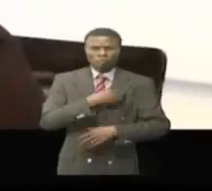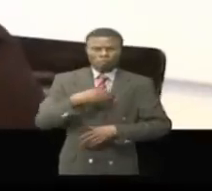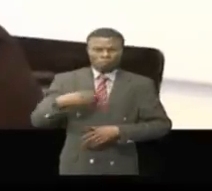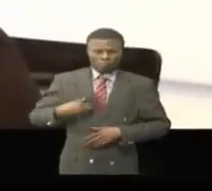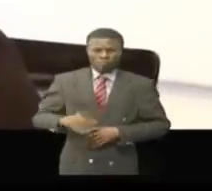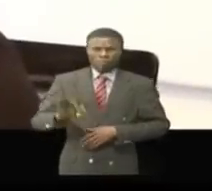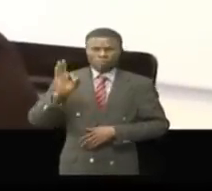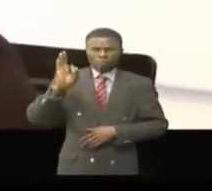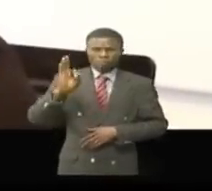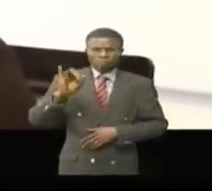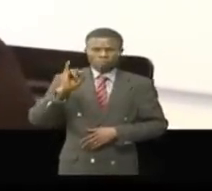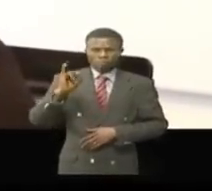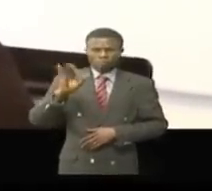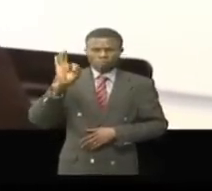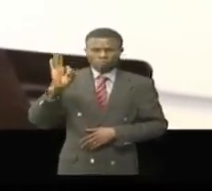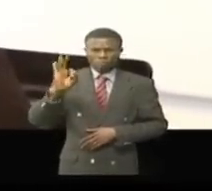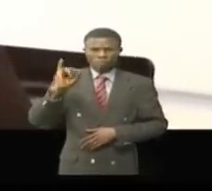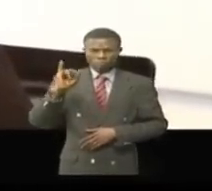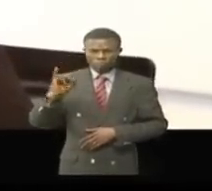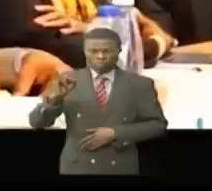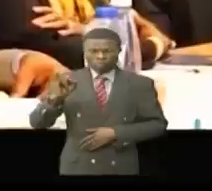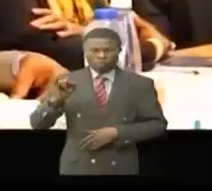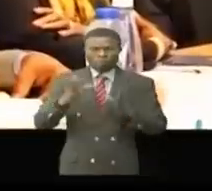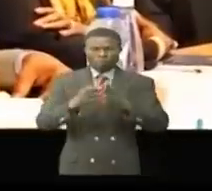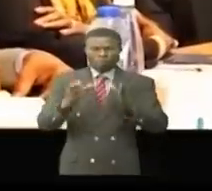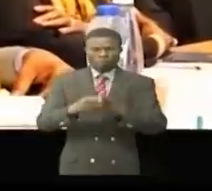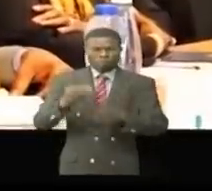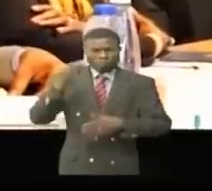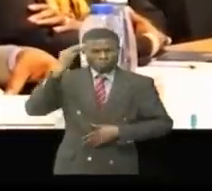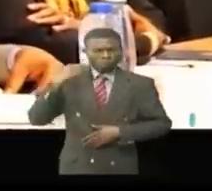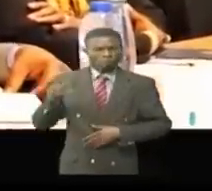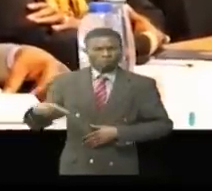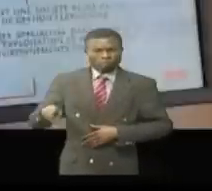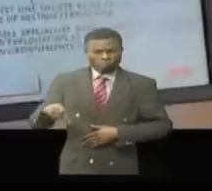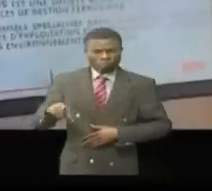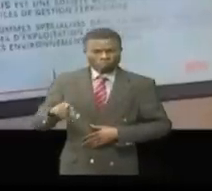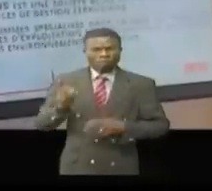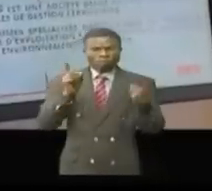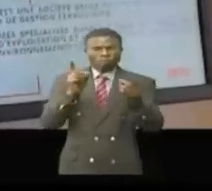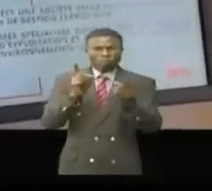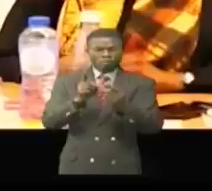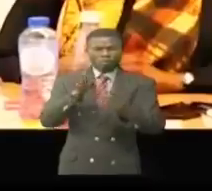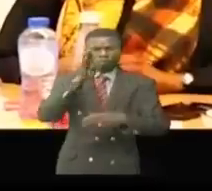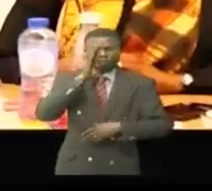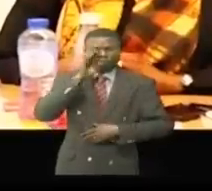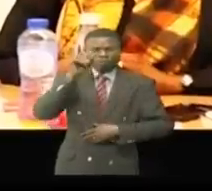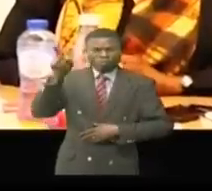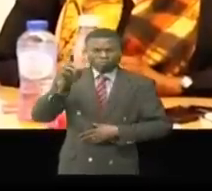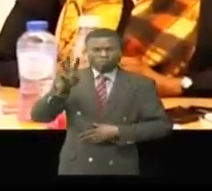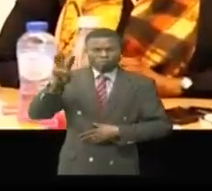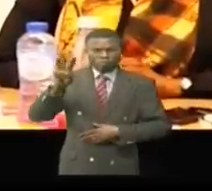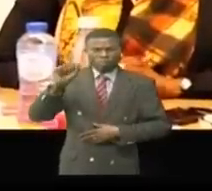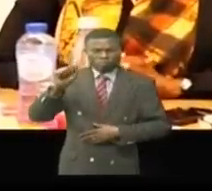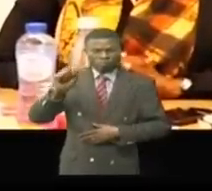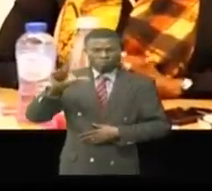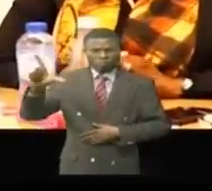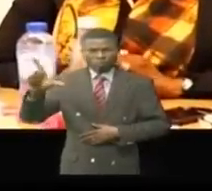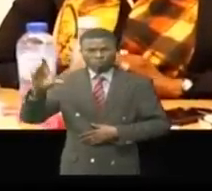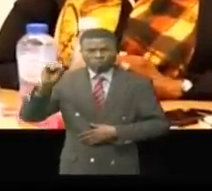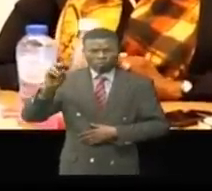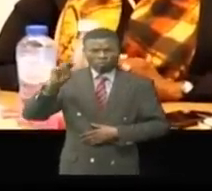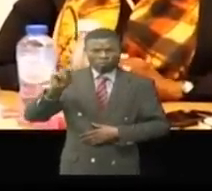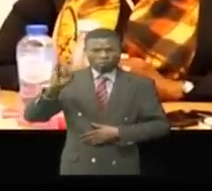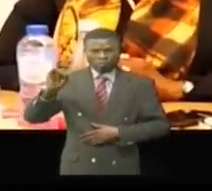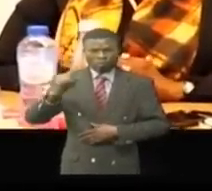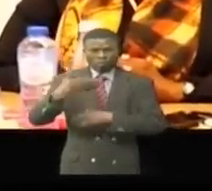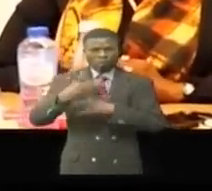gouverneur intérimaire Fifi Masuka Saini et quelques ministres provinciaux sont entrés en contact. Située en Wallonie, dans la province de Wavre, à 30